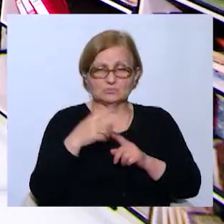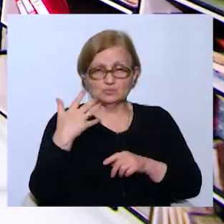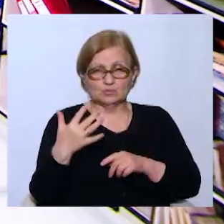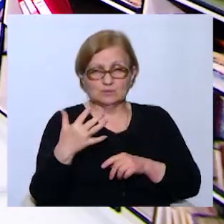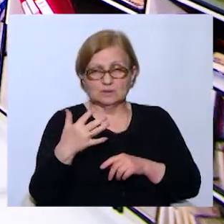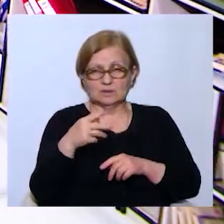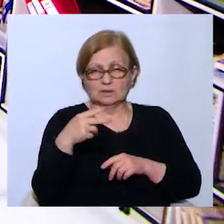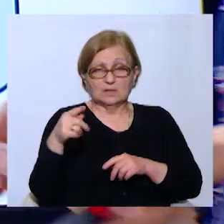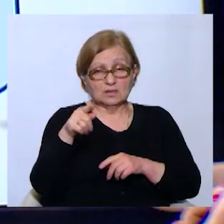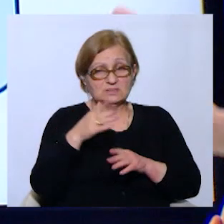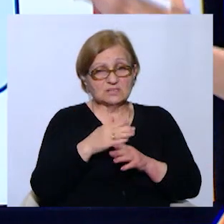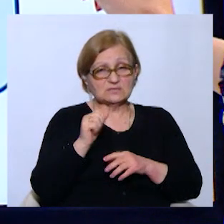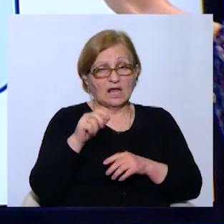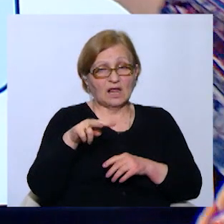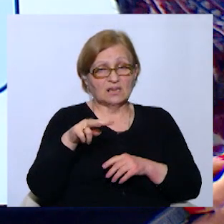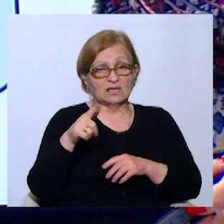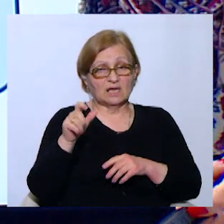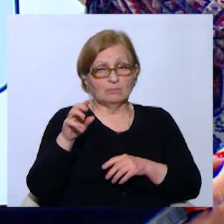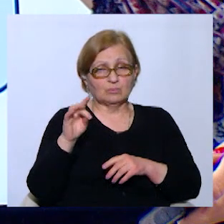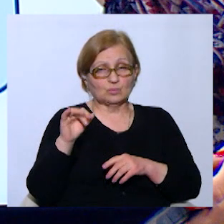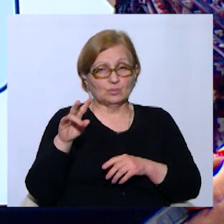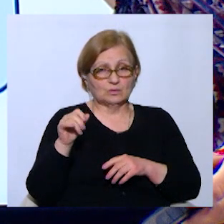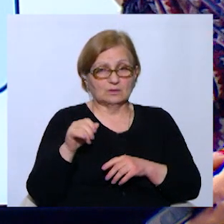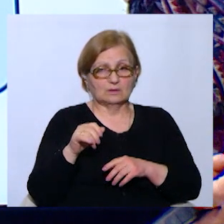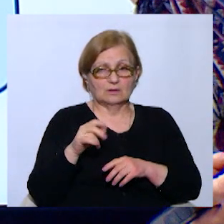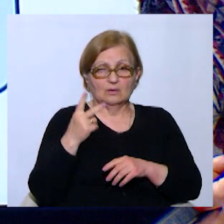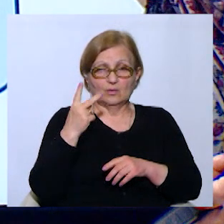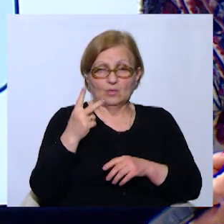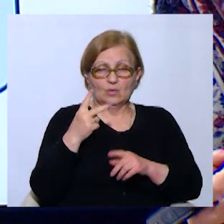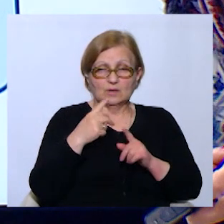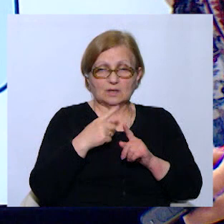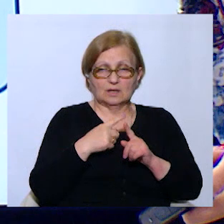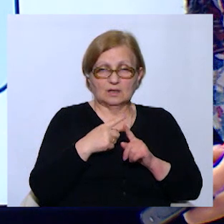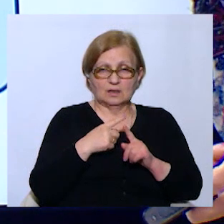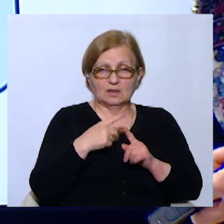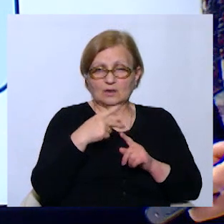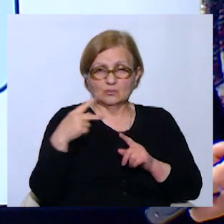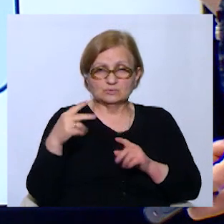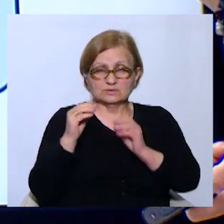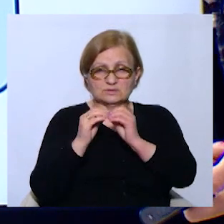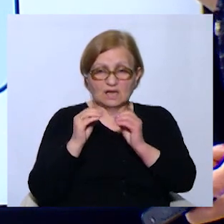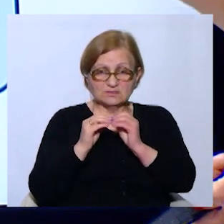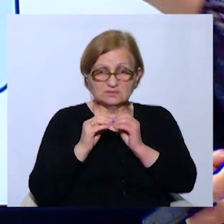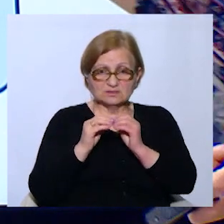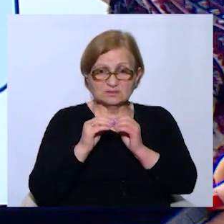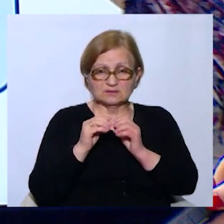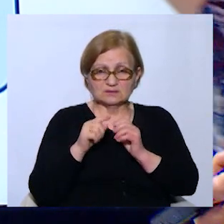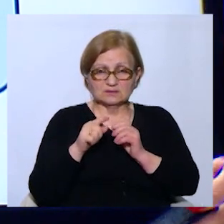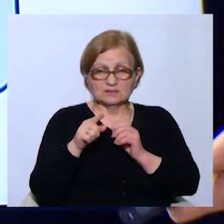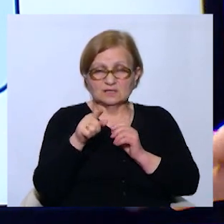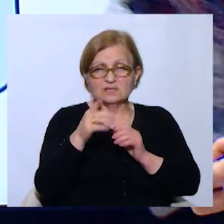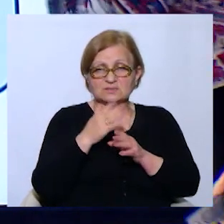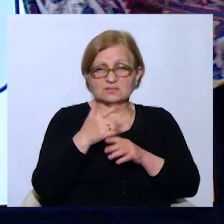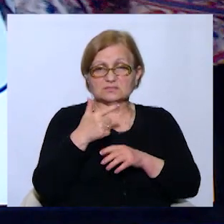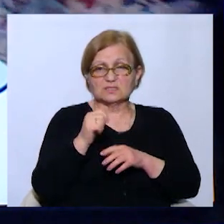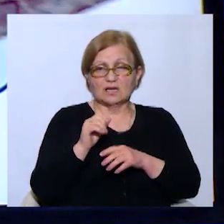არის ალგებრული გამოსახულება, ხოლო 2x + 5 არის 10. აი ეს უკვე არის